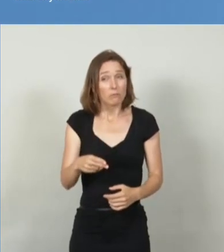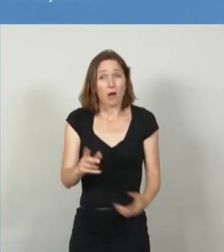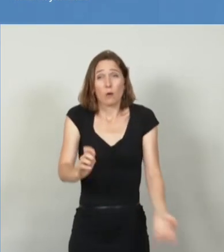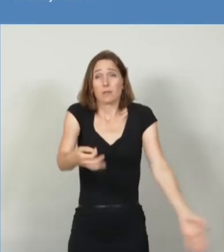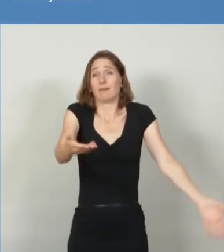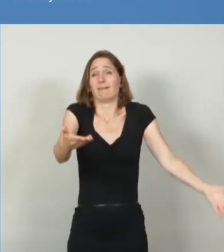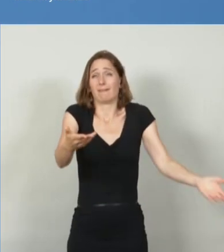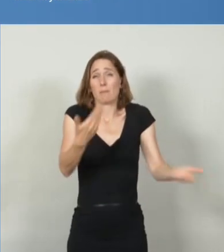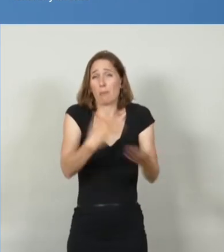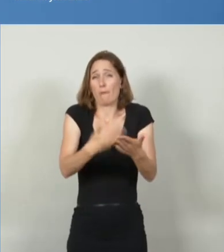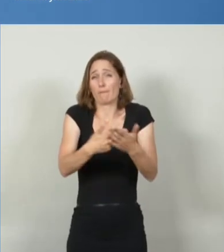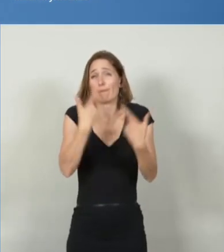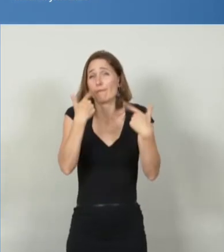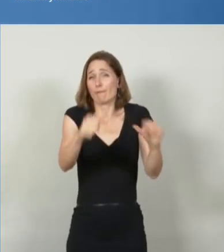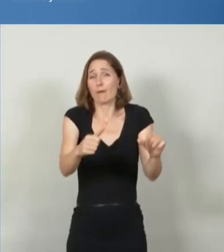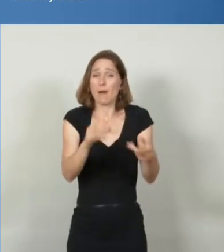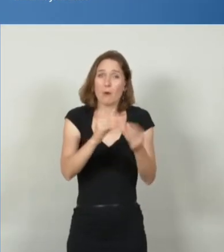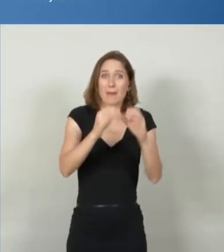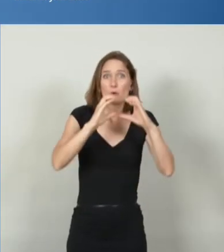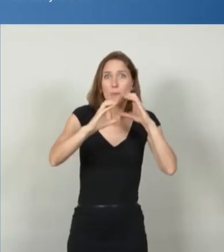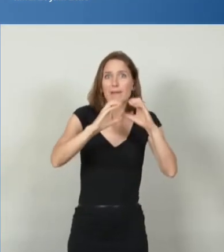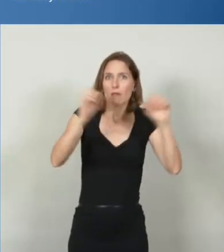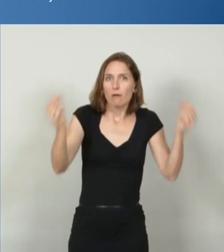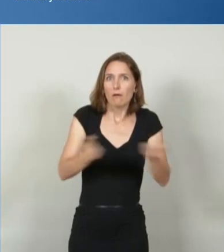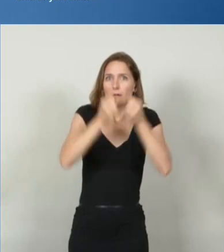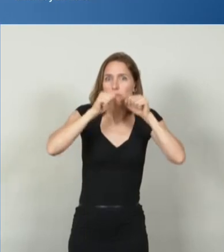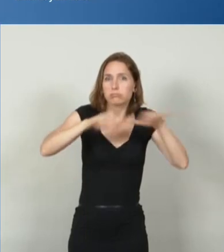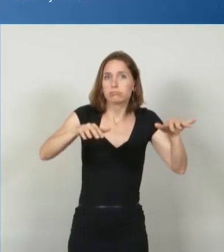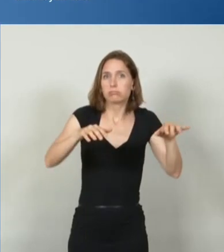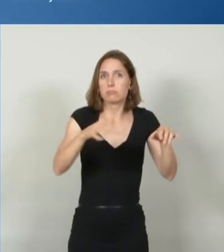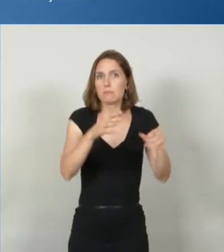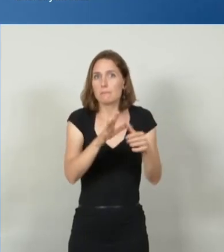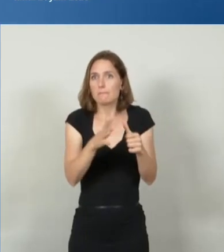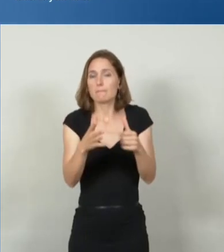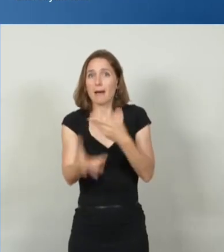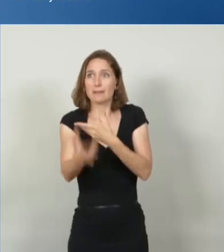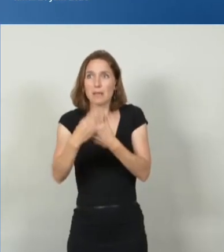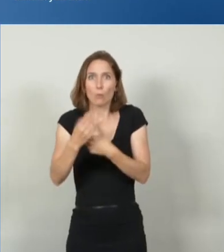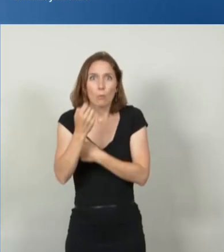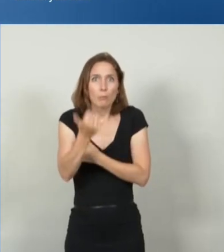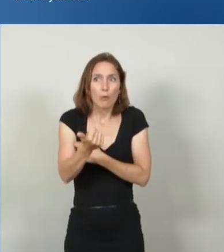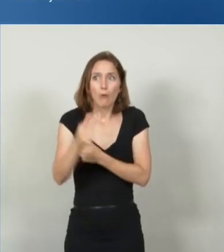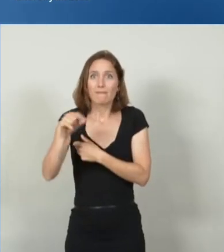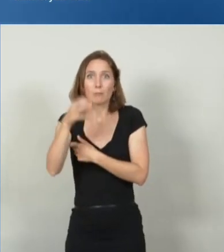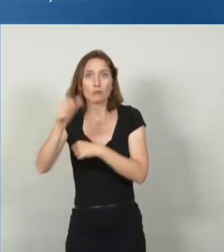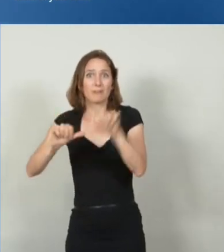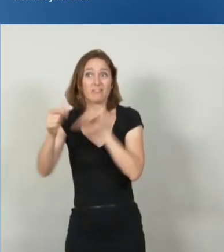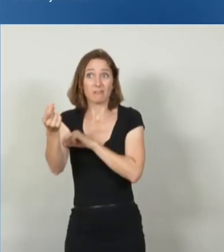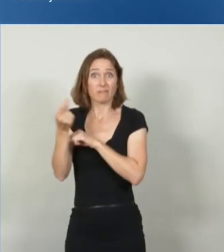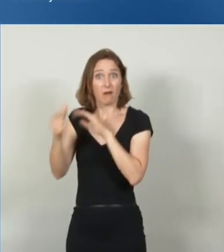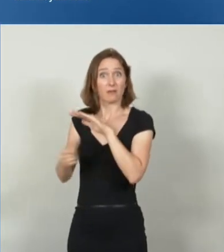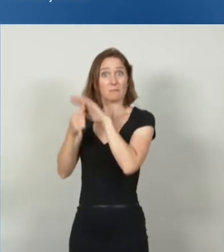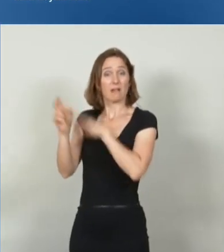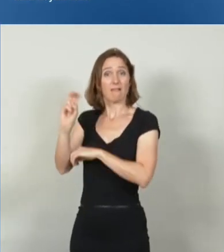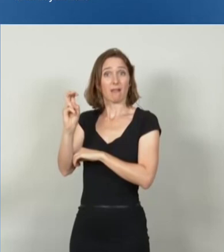un problème de programmation et de communication un manque de participation et seulement 20% des défis enclenché par Capital verte et donc peu